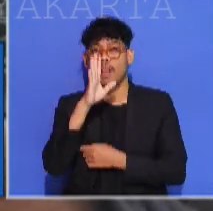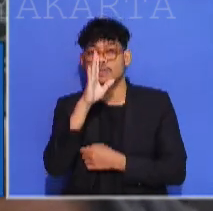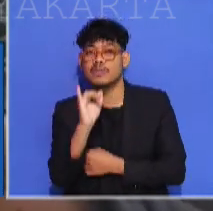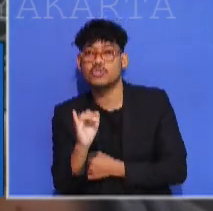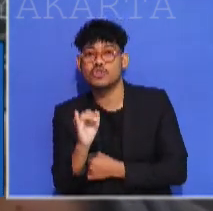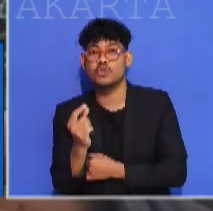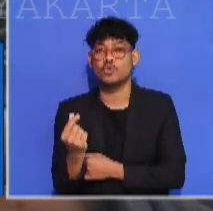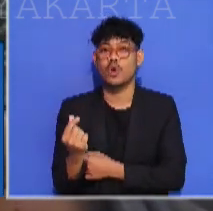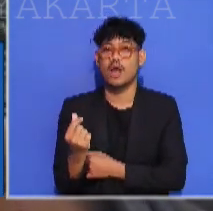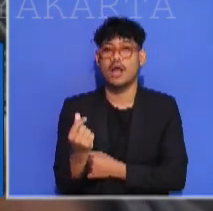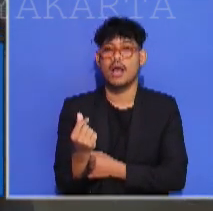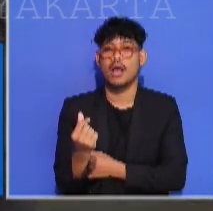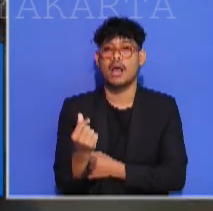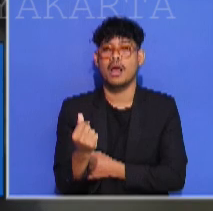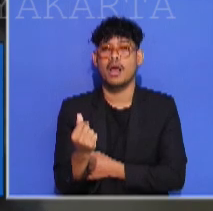cetak itu.